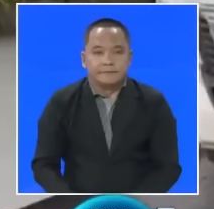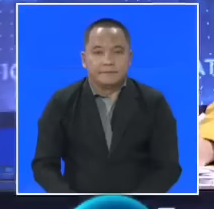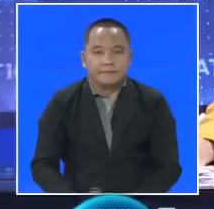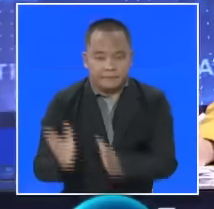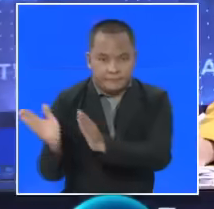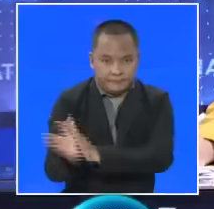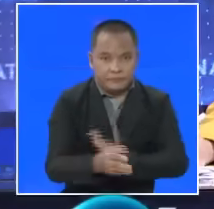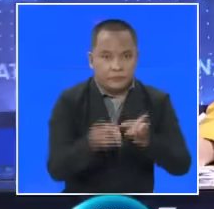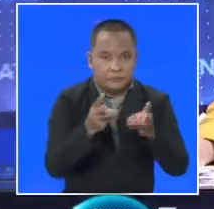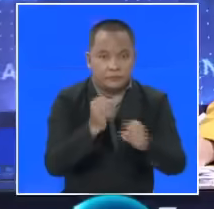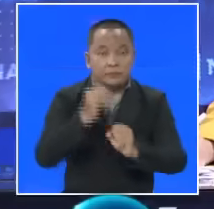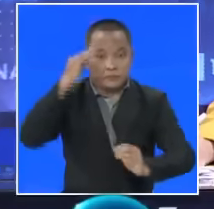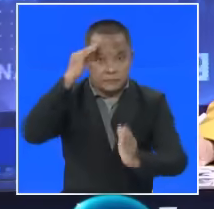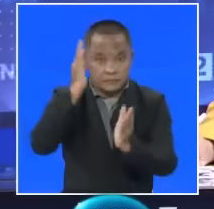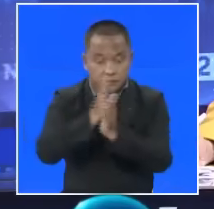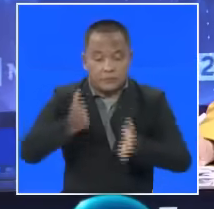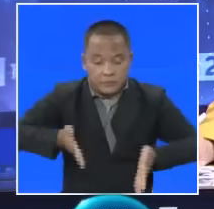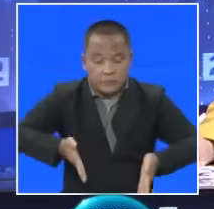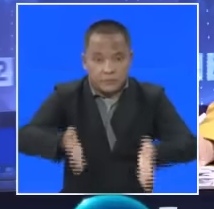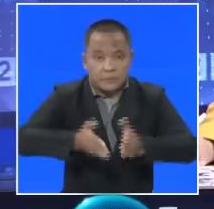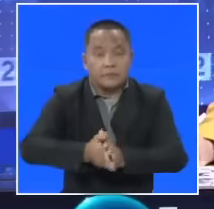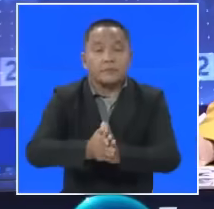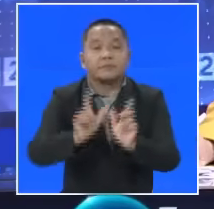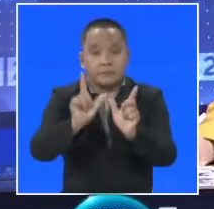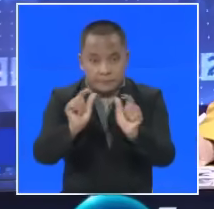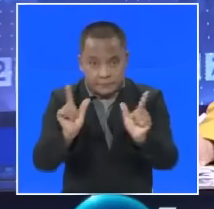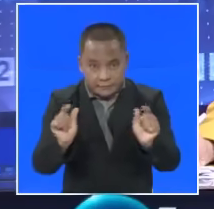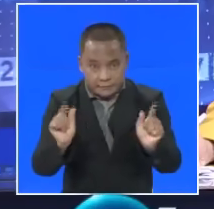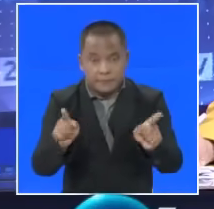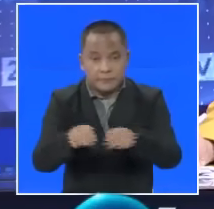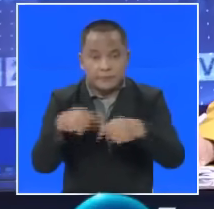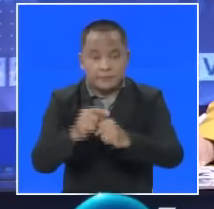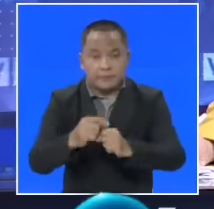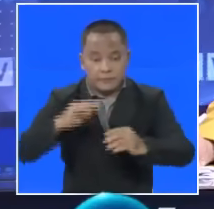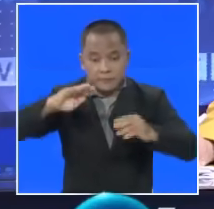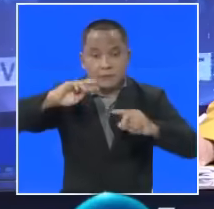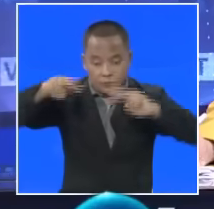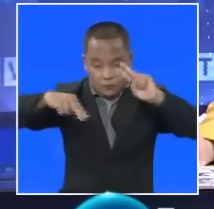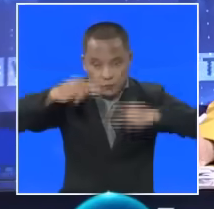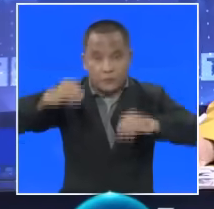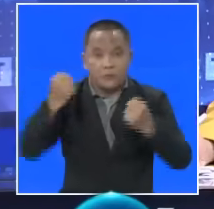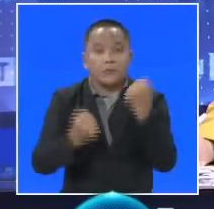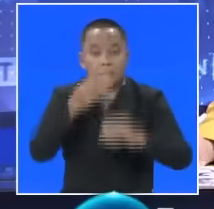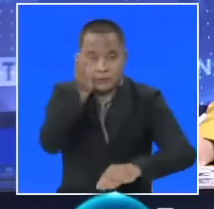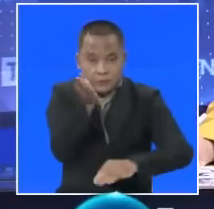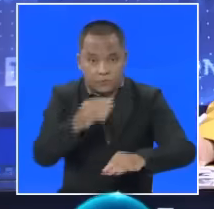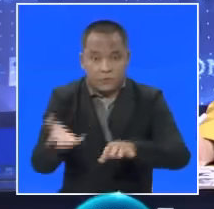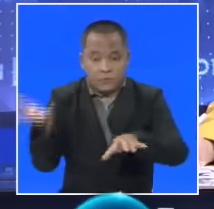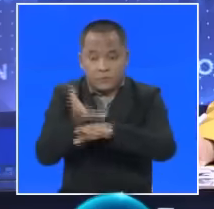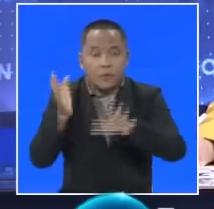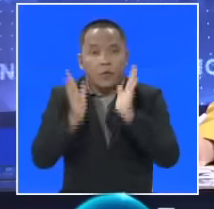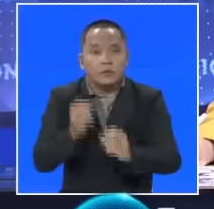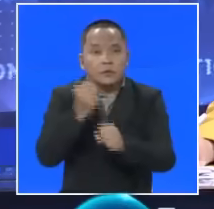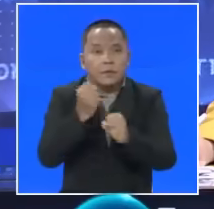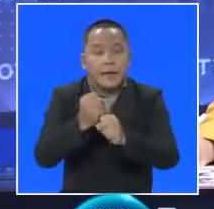ไปดูปฏิบัติการของตำรวจทางหลวงที่เพชรบูรณ์นะคะเขาก็พยายามตั้งด่านสกัดรถกระบะที่ขนแรงงาน